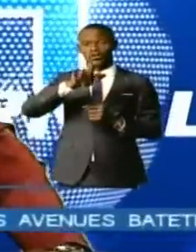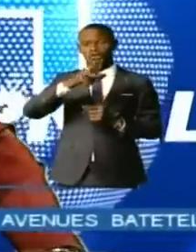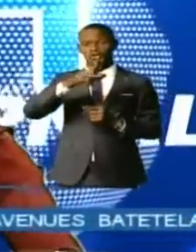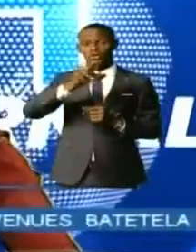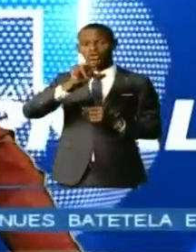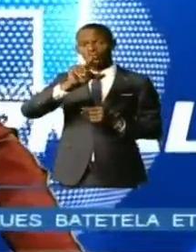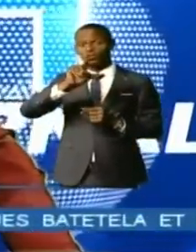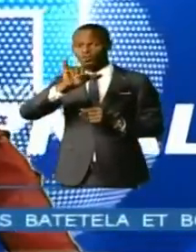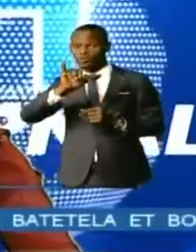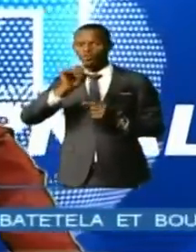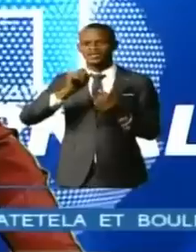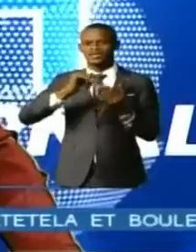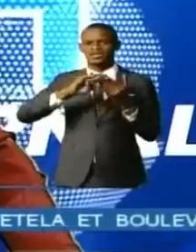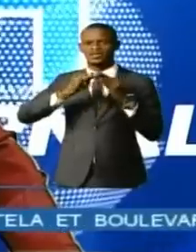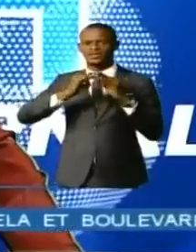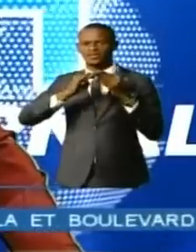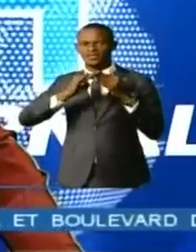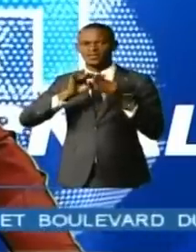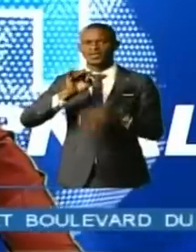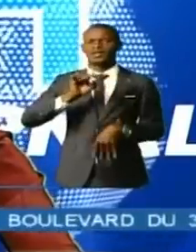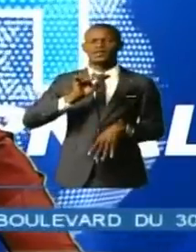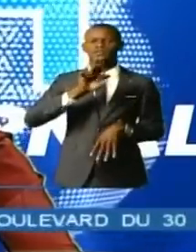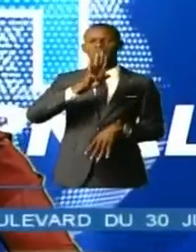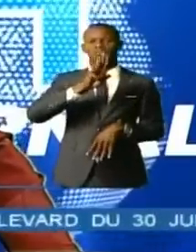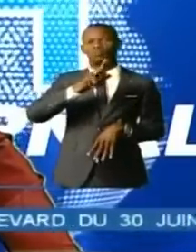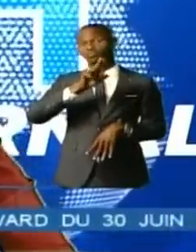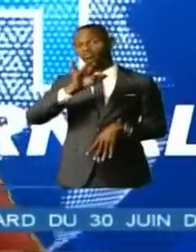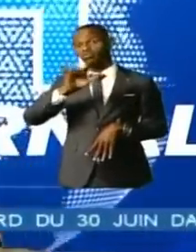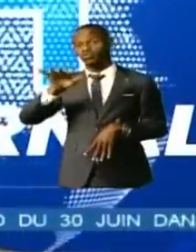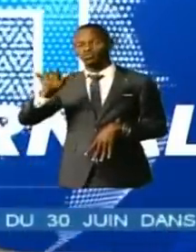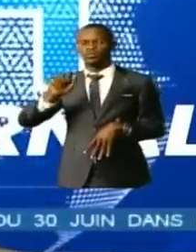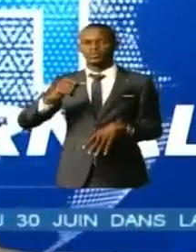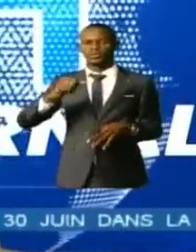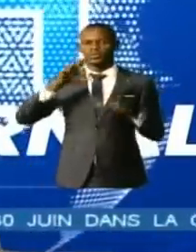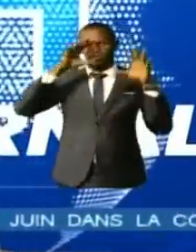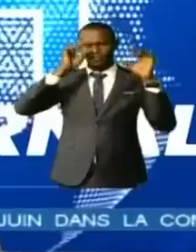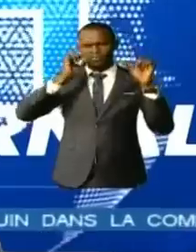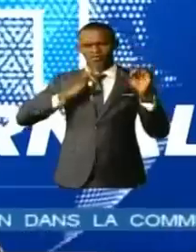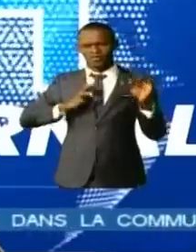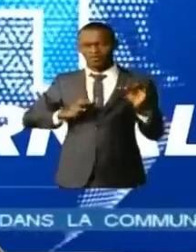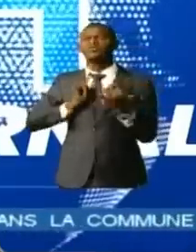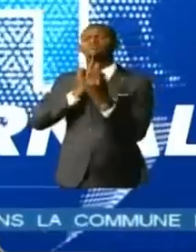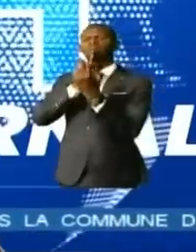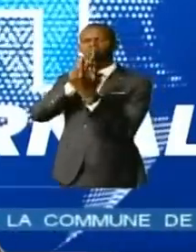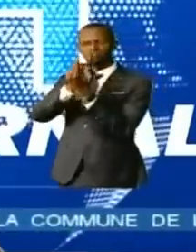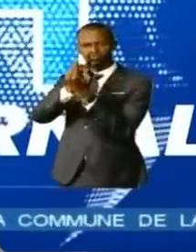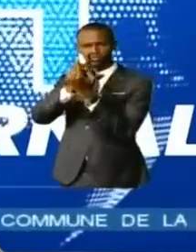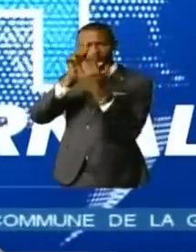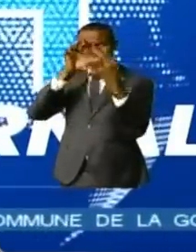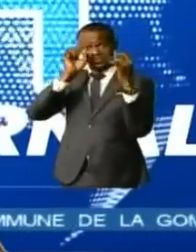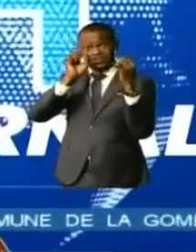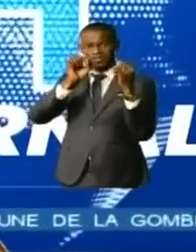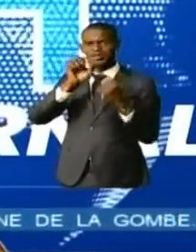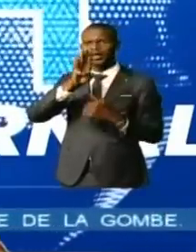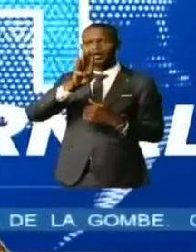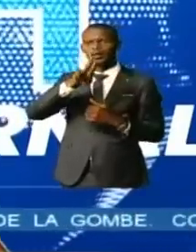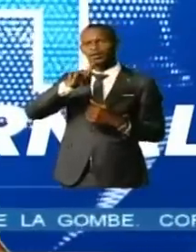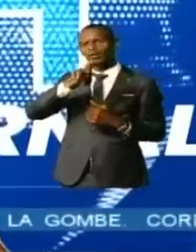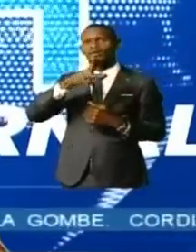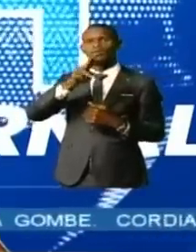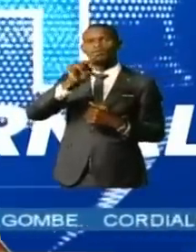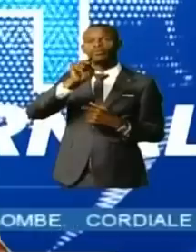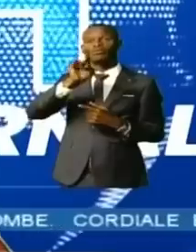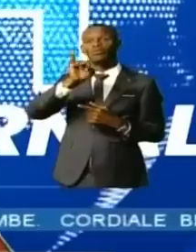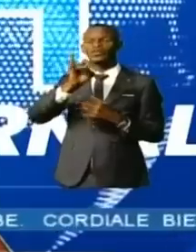capitale burundaise. Sur place, Félix Tshisekedi a eu un tête-à-tête avec son homologue burundais, Évariste Ndayishimiye. Les questions régionales,